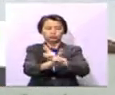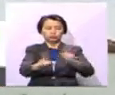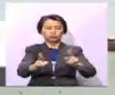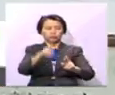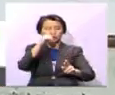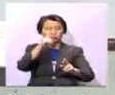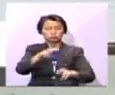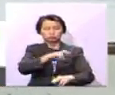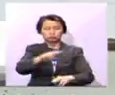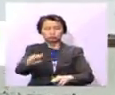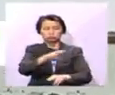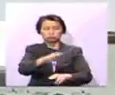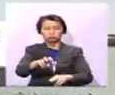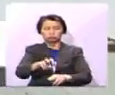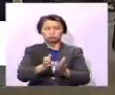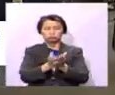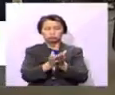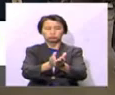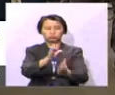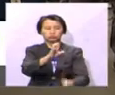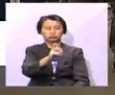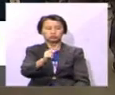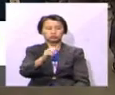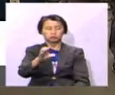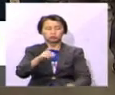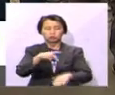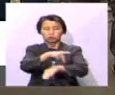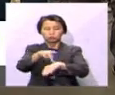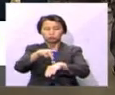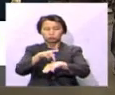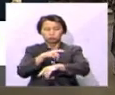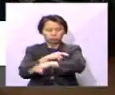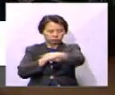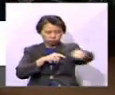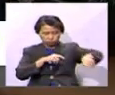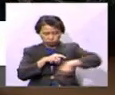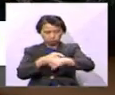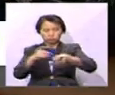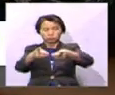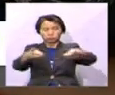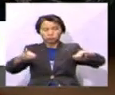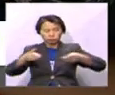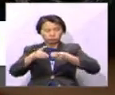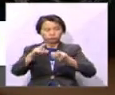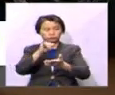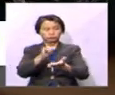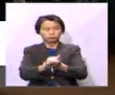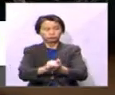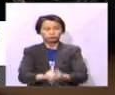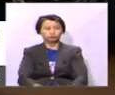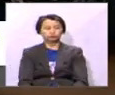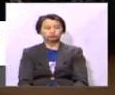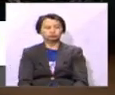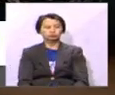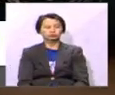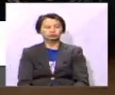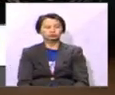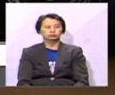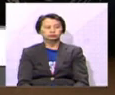sebagai pengangkutan perkhidmatan mobile CTC di pulau-pulau sekitar daerah itu. Ini melibatkan bot-bot yang